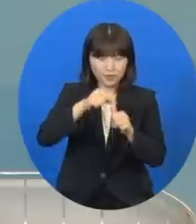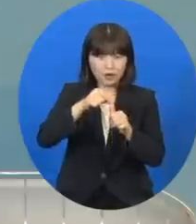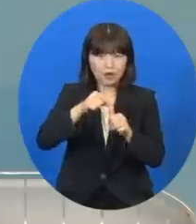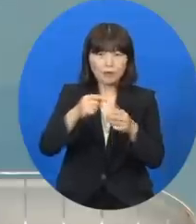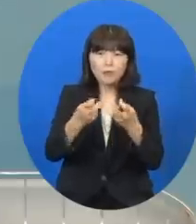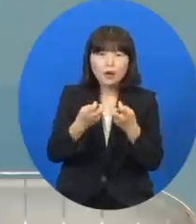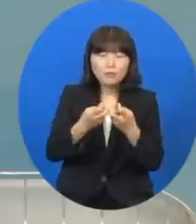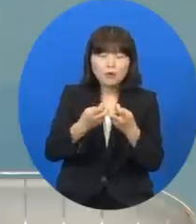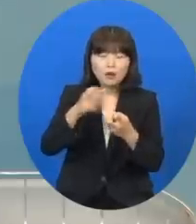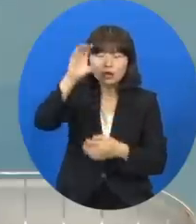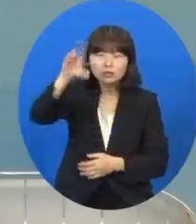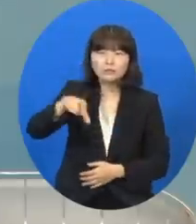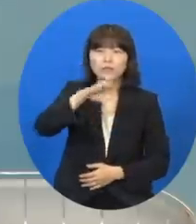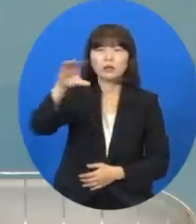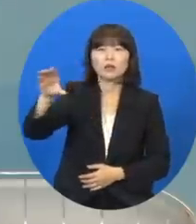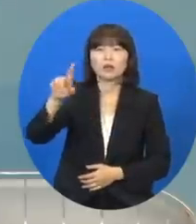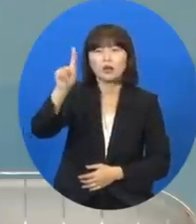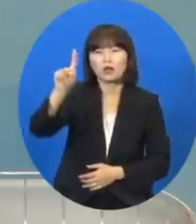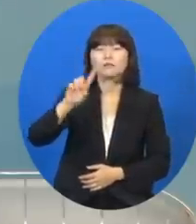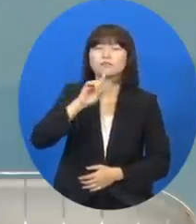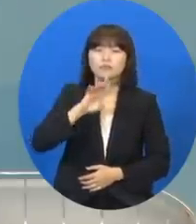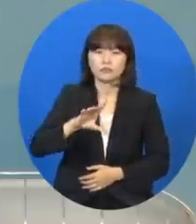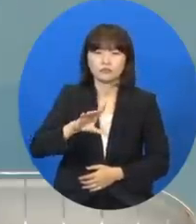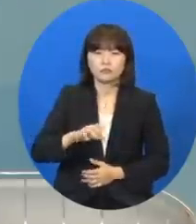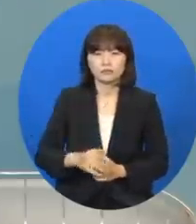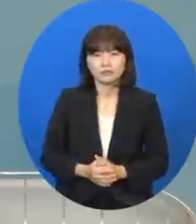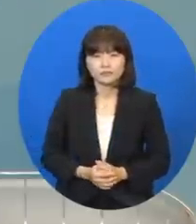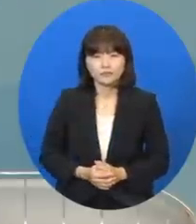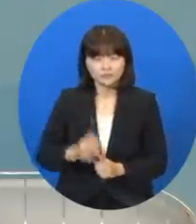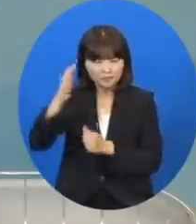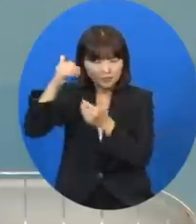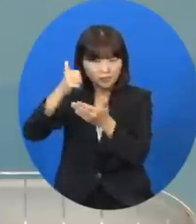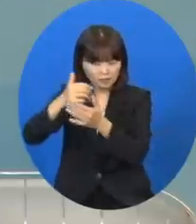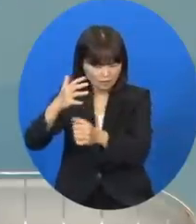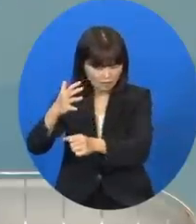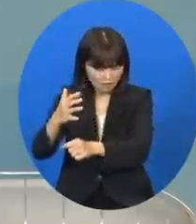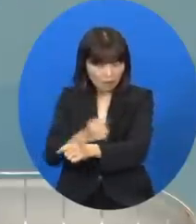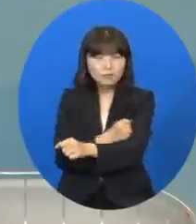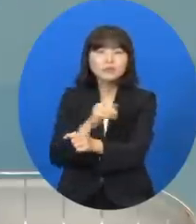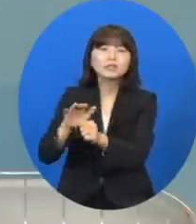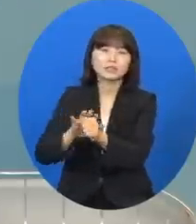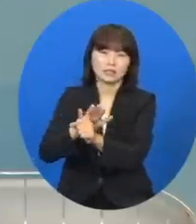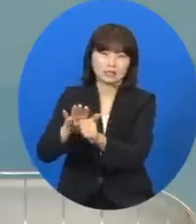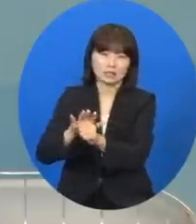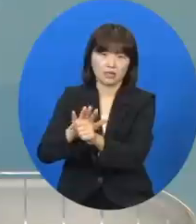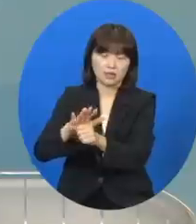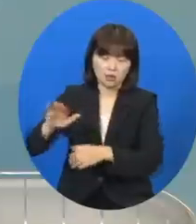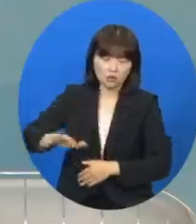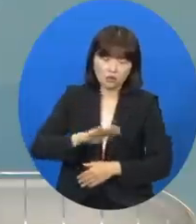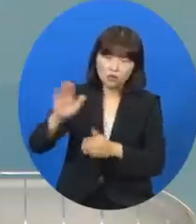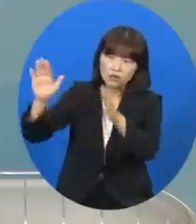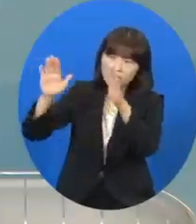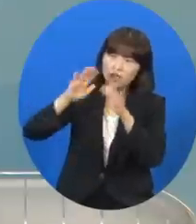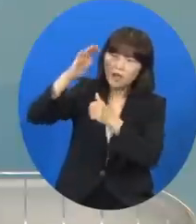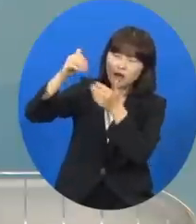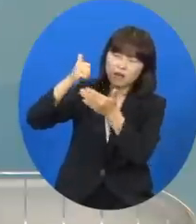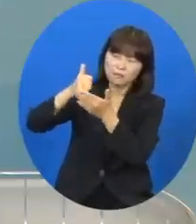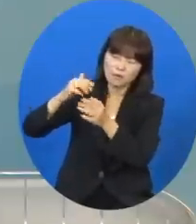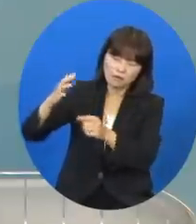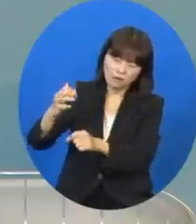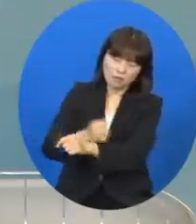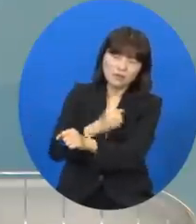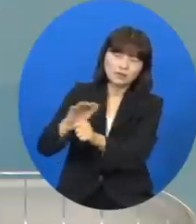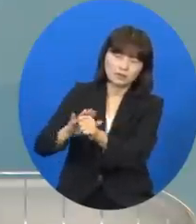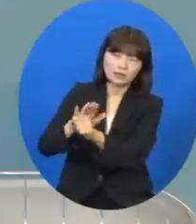밖에는 없기 때문이에요. 그러니까 하나님의 엄청난 사랑, 우리를 향한 하나님의 엄청난 사랑